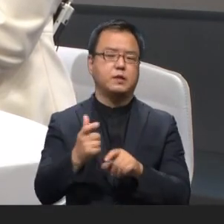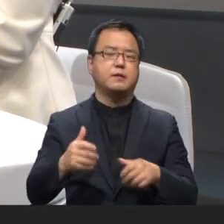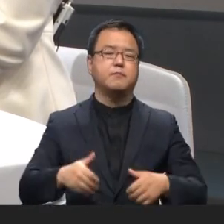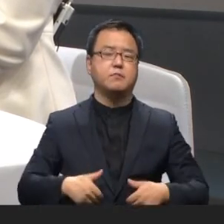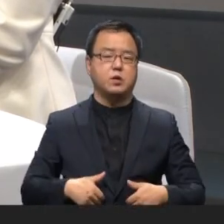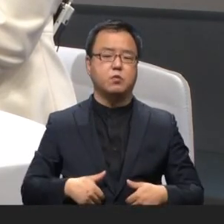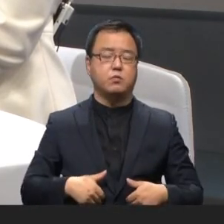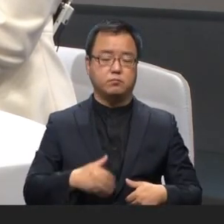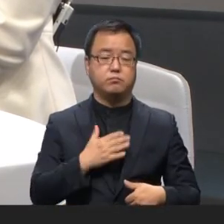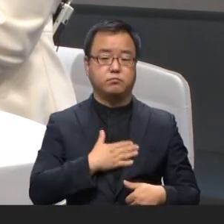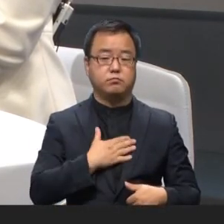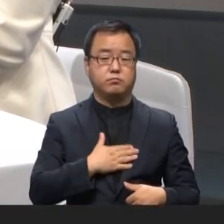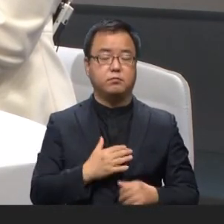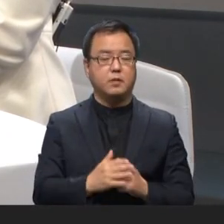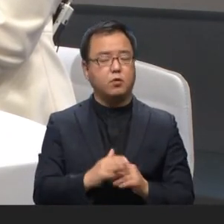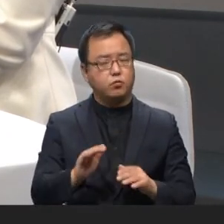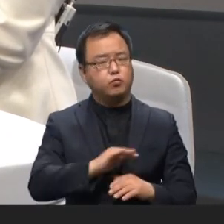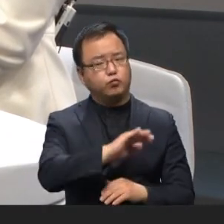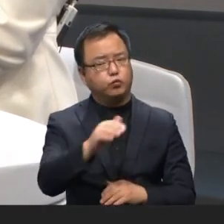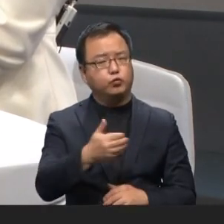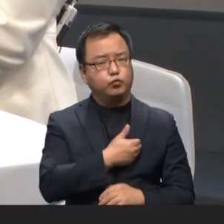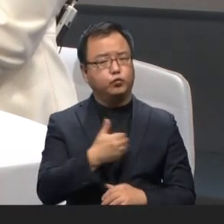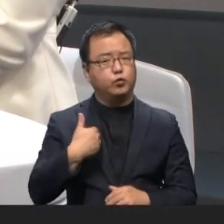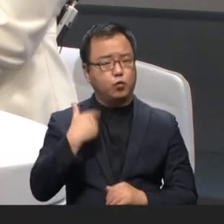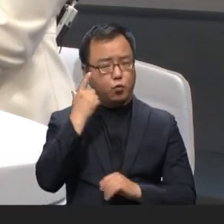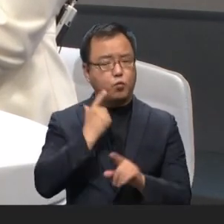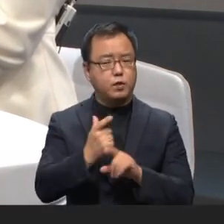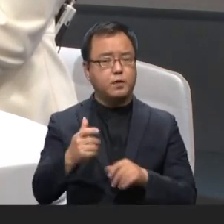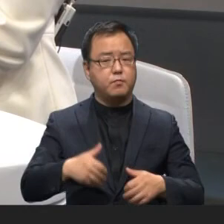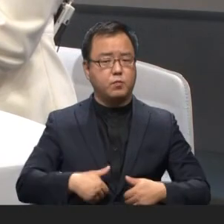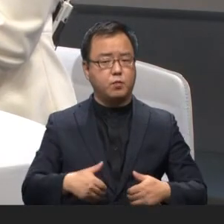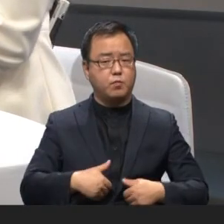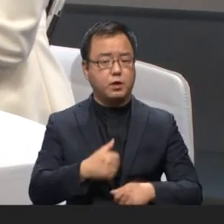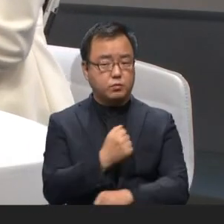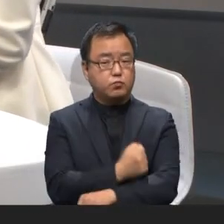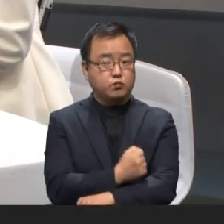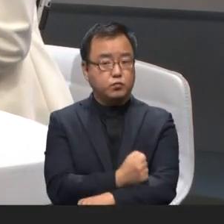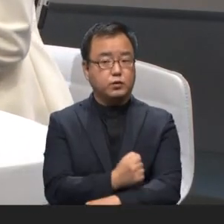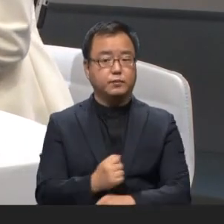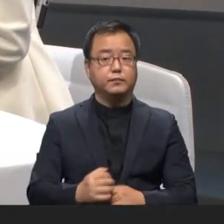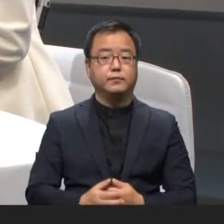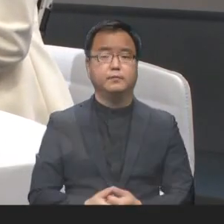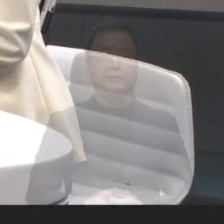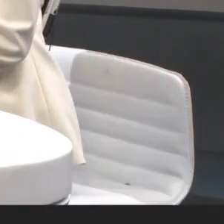우리도 정말 충분히 좀 고민을 해봐야 할 부분이 겠네요 저에게 잘 쓰고 있습니다